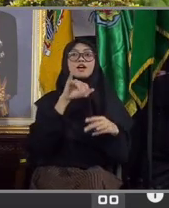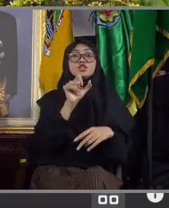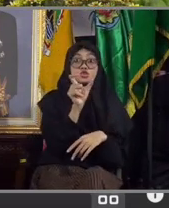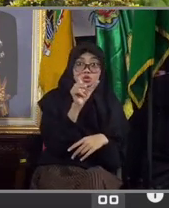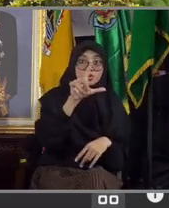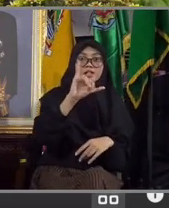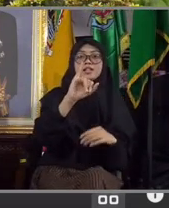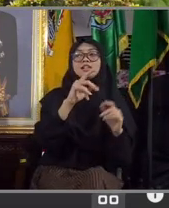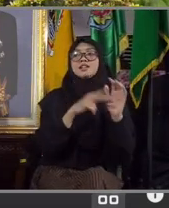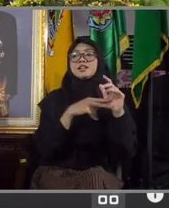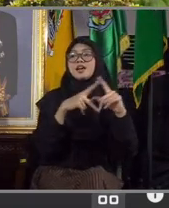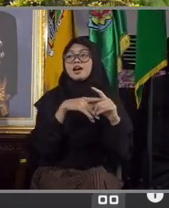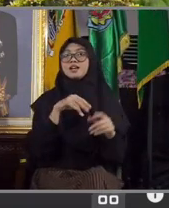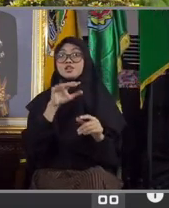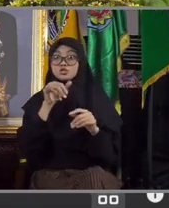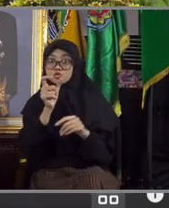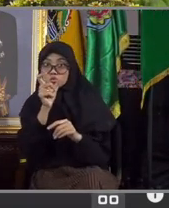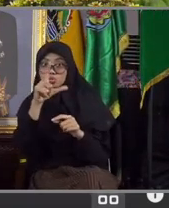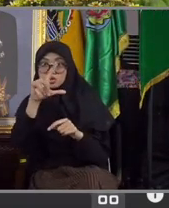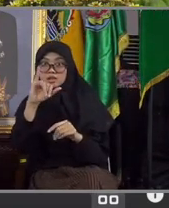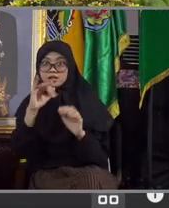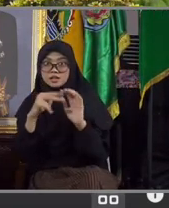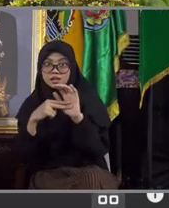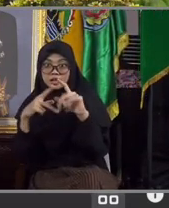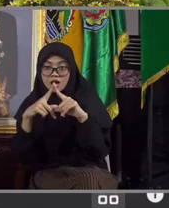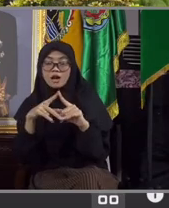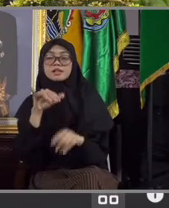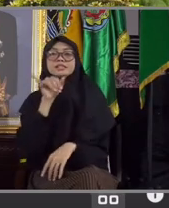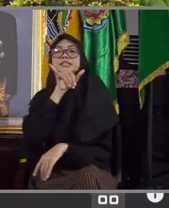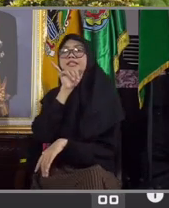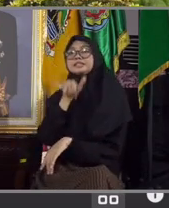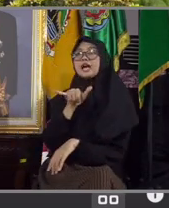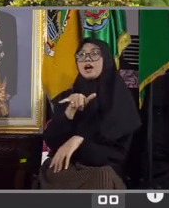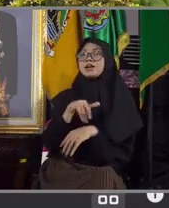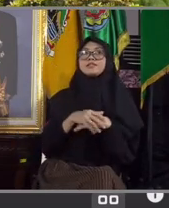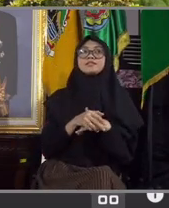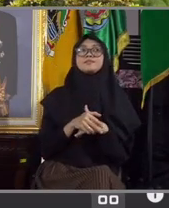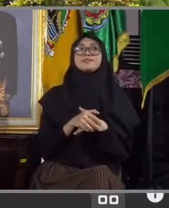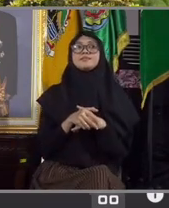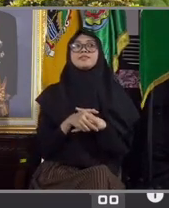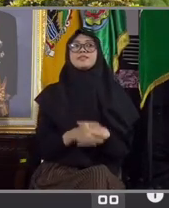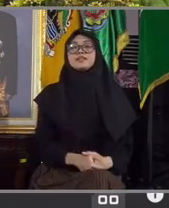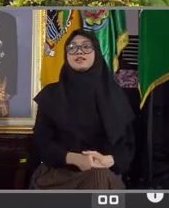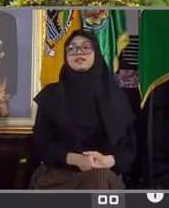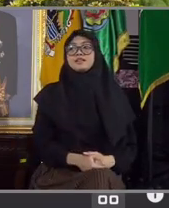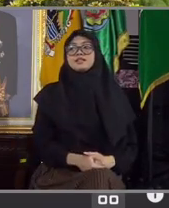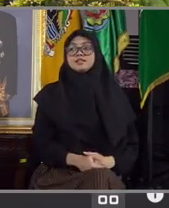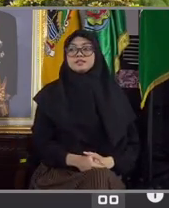Jurina. Nggih. Oke, nama stok lama. Oke, enggak apa-apa. Gimana?